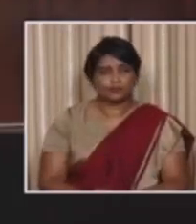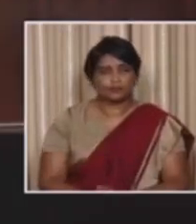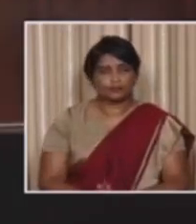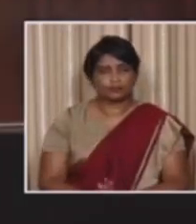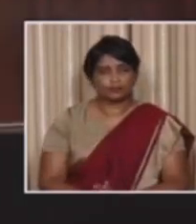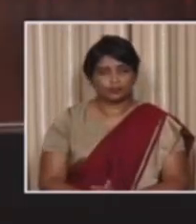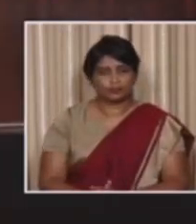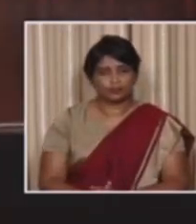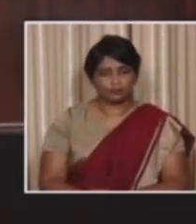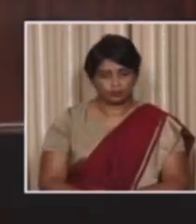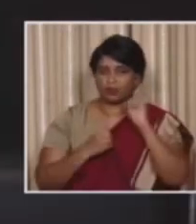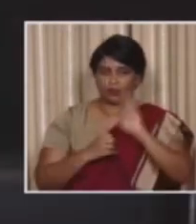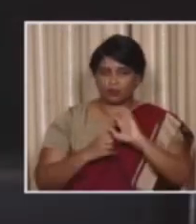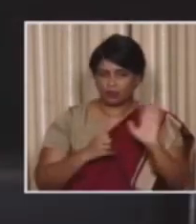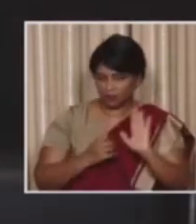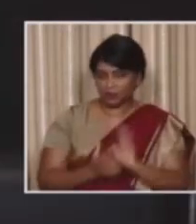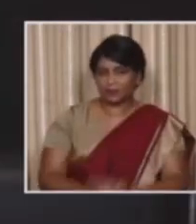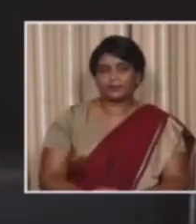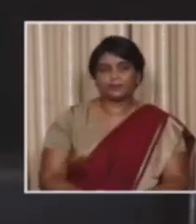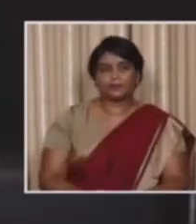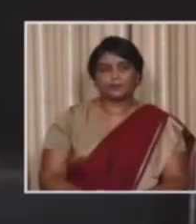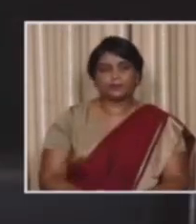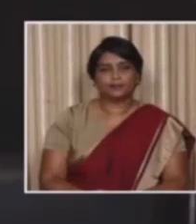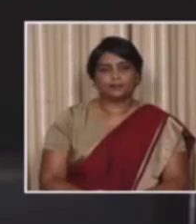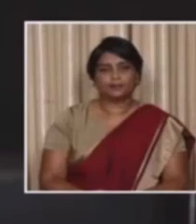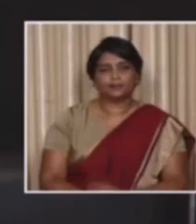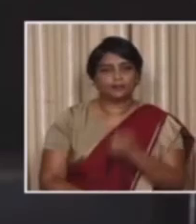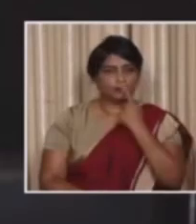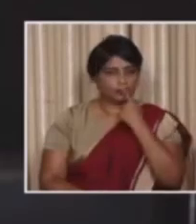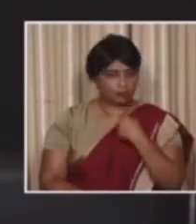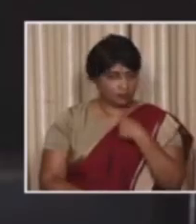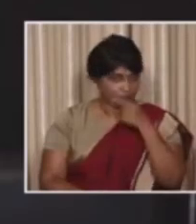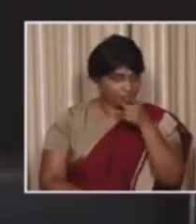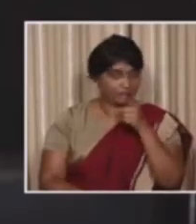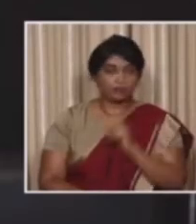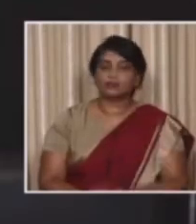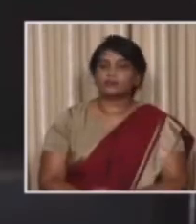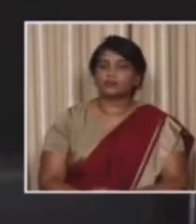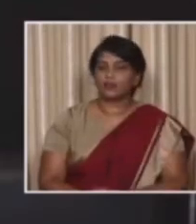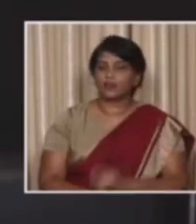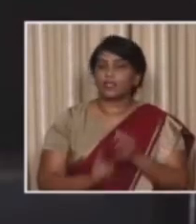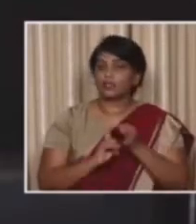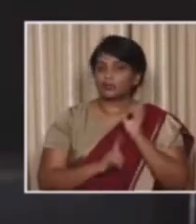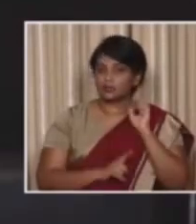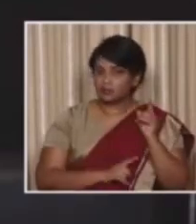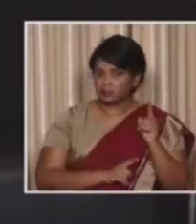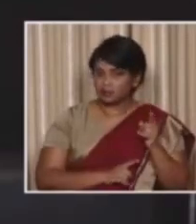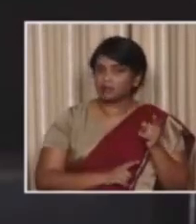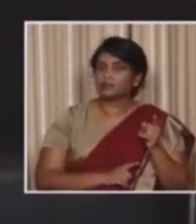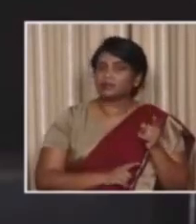அமைச்சர் ரஞ்சித் சியம்பலா பிட்டியே, ஏவகேம ஒபதுமாகியோ காரணாவ மே ஜனாதிபதிமா இதாம